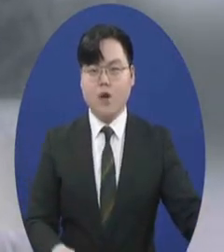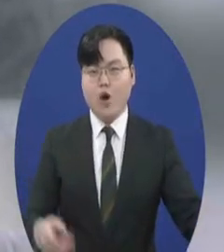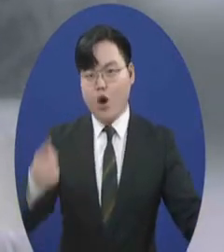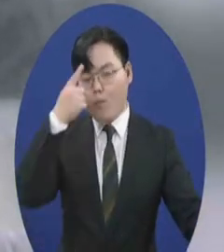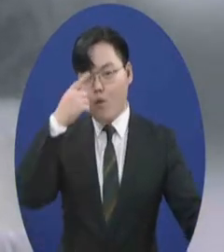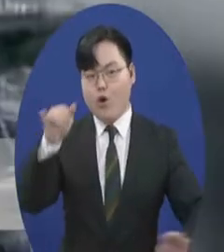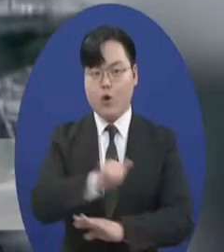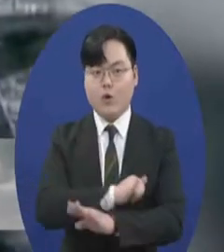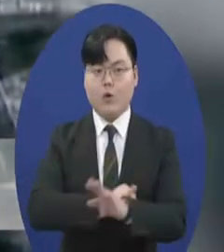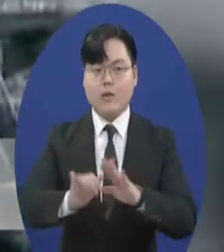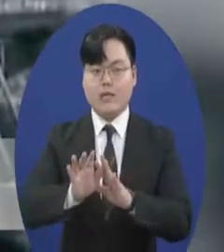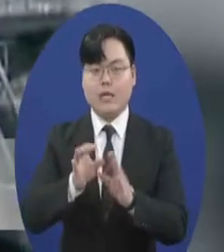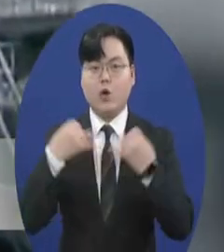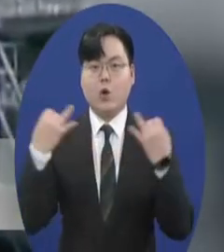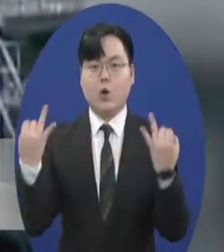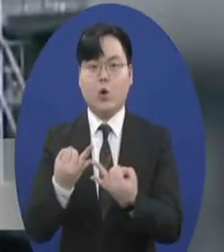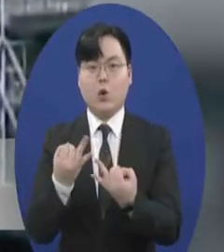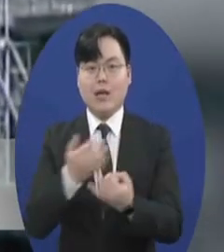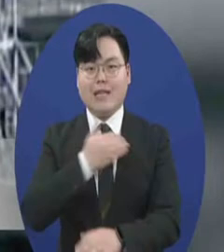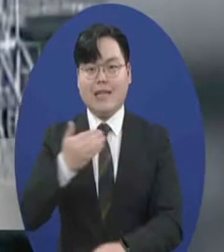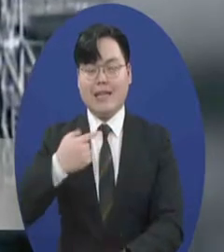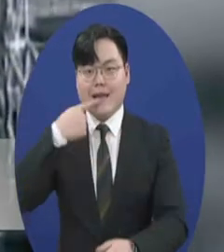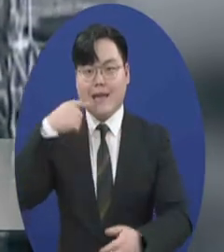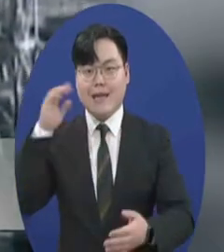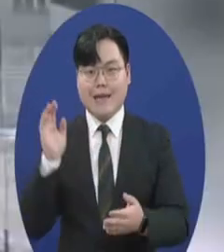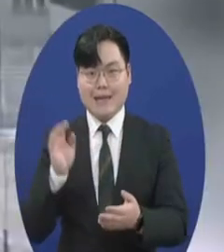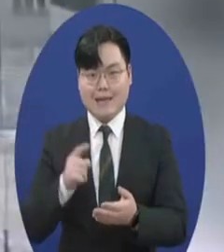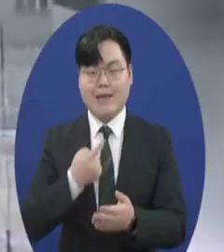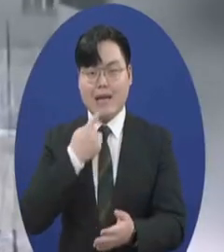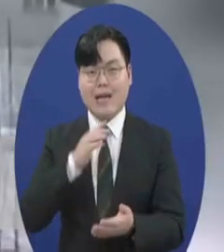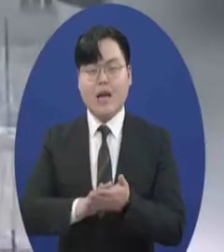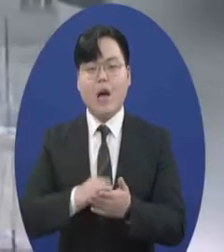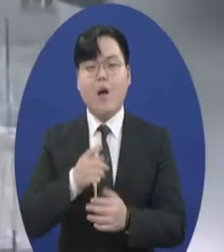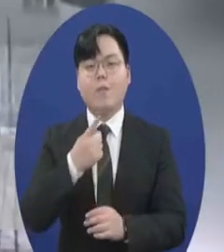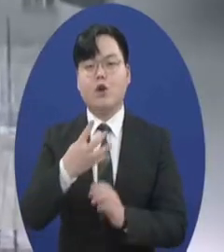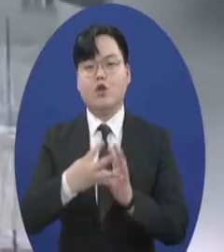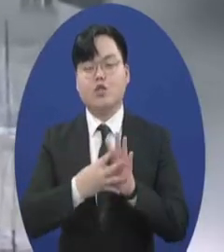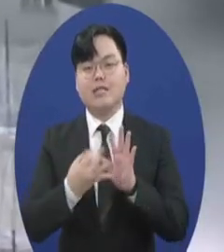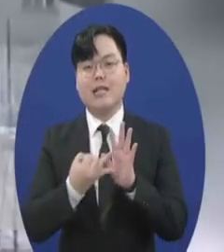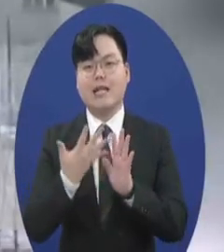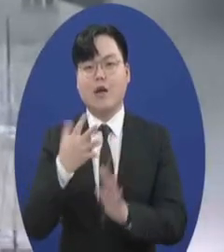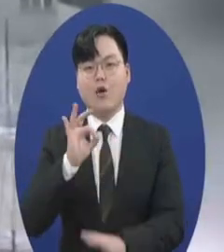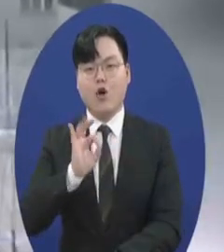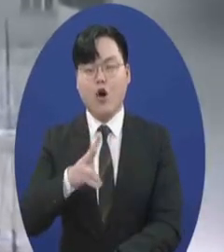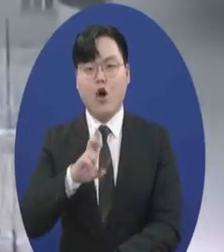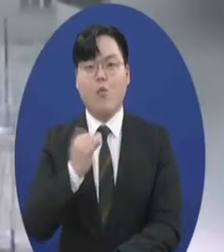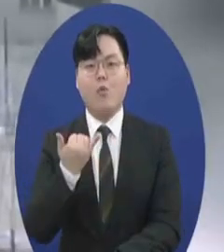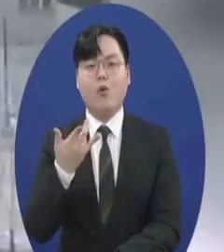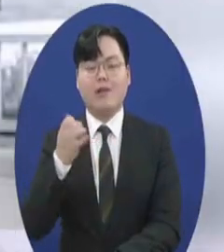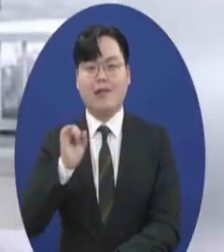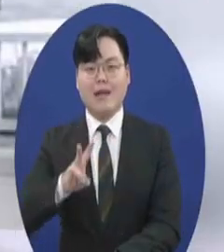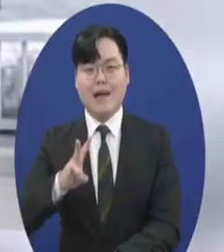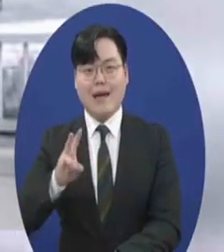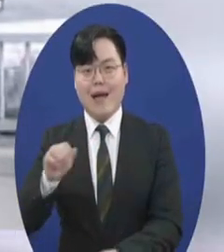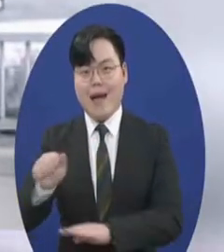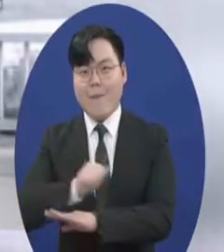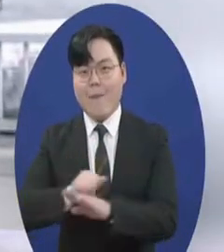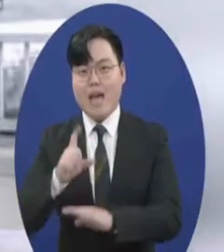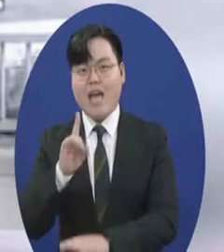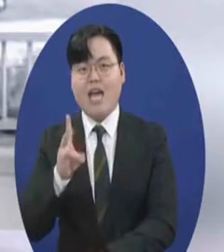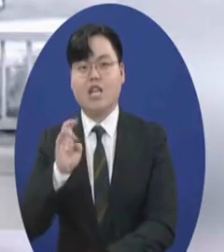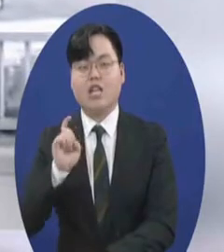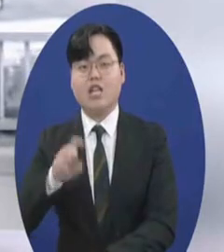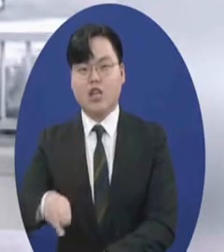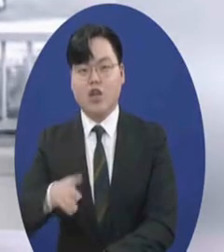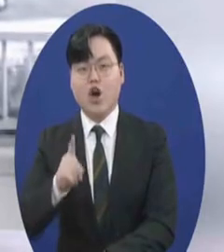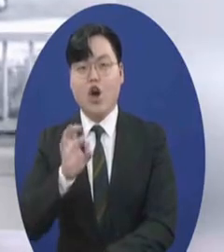Бүгд найрамдах Монгол Ард Улсын Ардыг Хурлын тэргүүлэгчдийн зарилгаар 1975 оны нүдөр Булган аймгийн Эрдэнэ хорог Эрдэнэ хот болгох